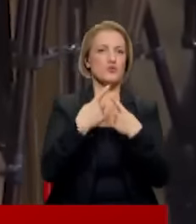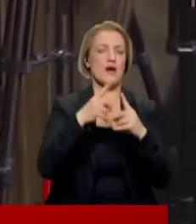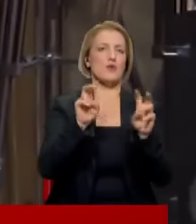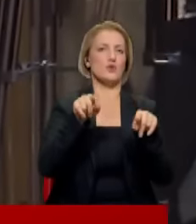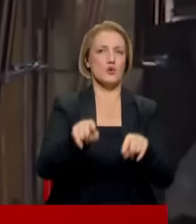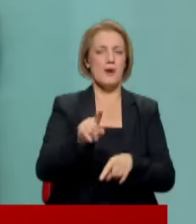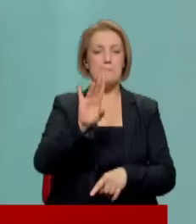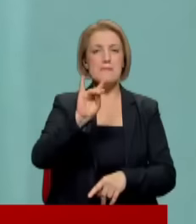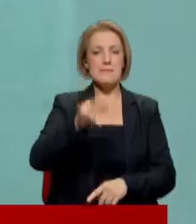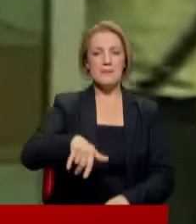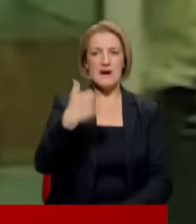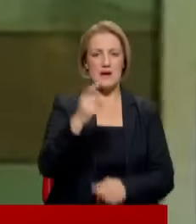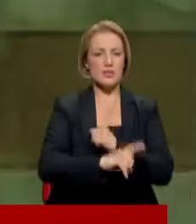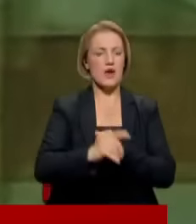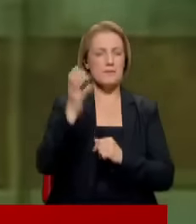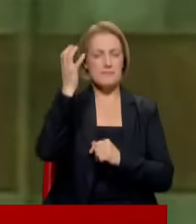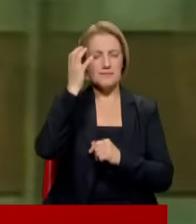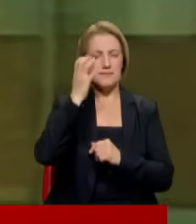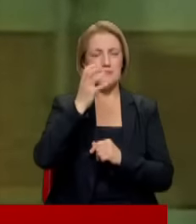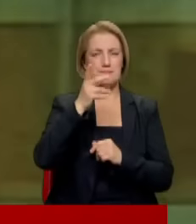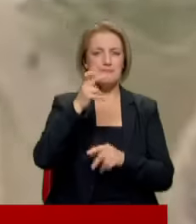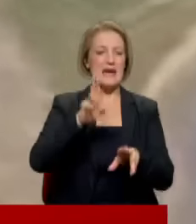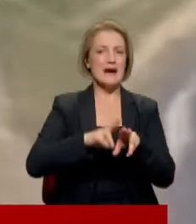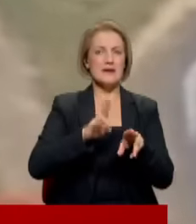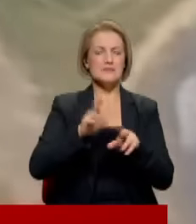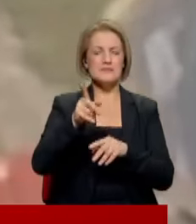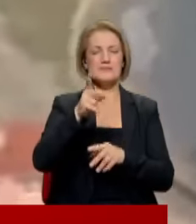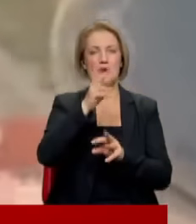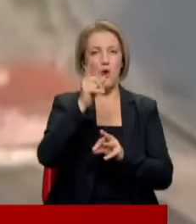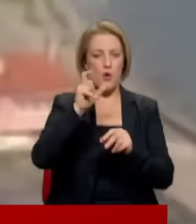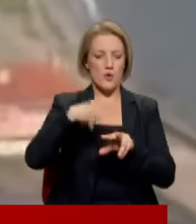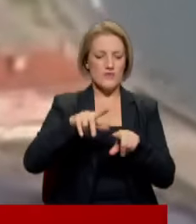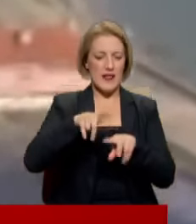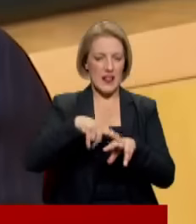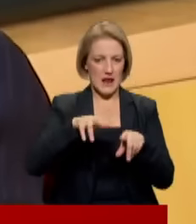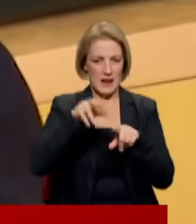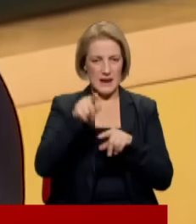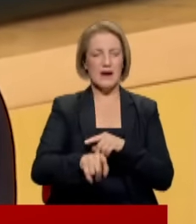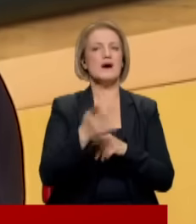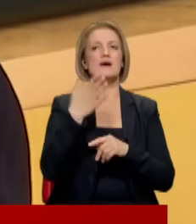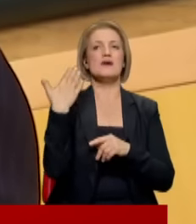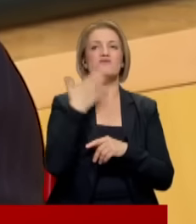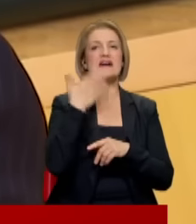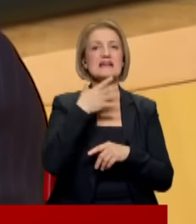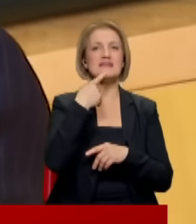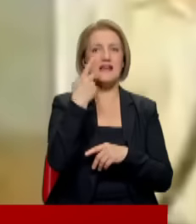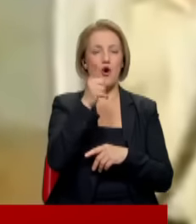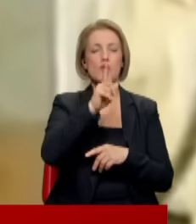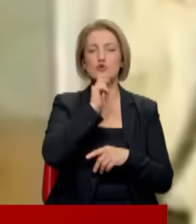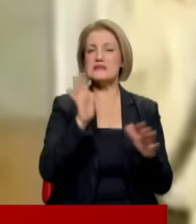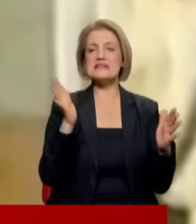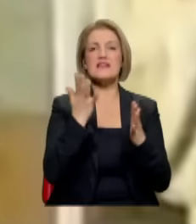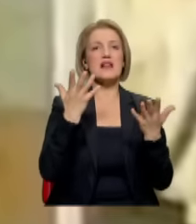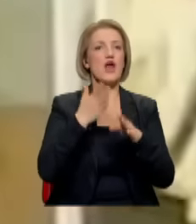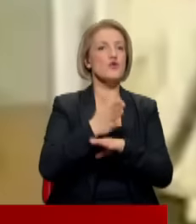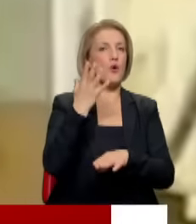MHP lideri Bahçeli terör örgütü elebaşı Öcalan'a özgürlük vaadini Umut hakkından yararlansın çağrısını in elerken o vaat nasıl